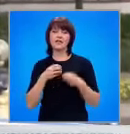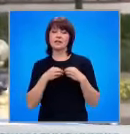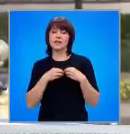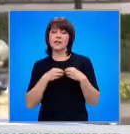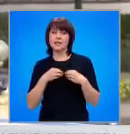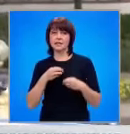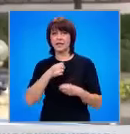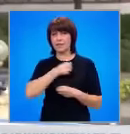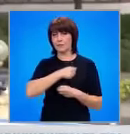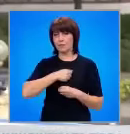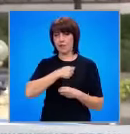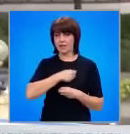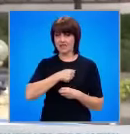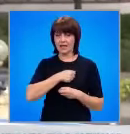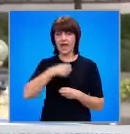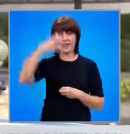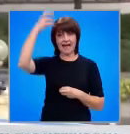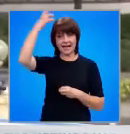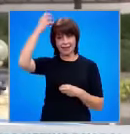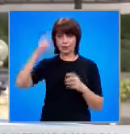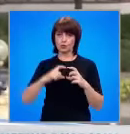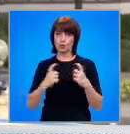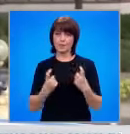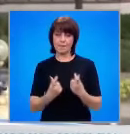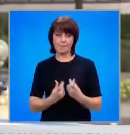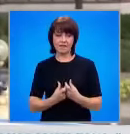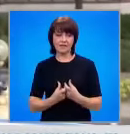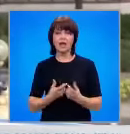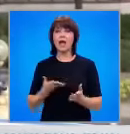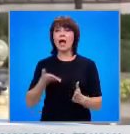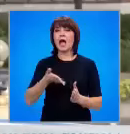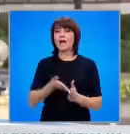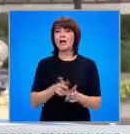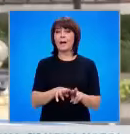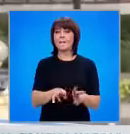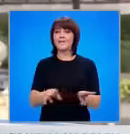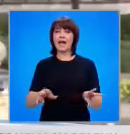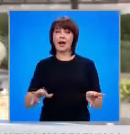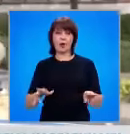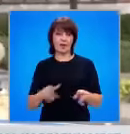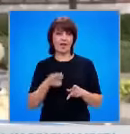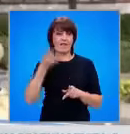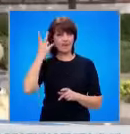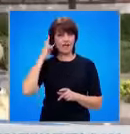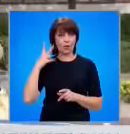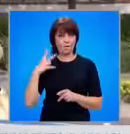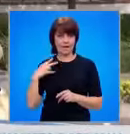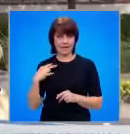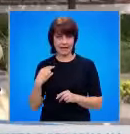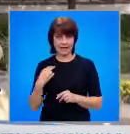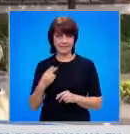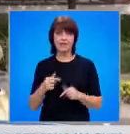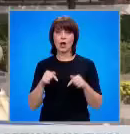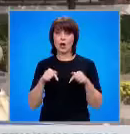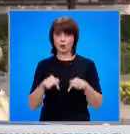кралското семейство и към народа на Обединеното кралство Великобритания и Северна Ирландия.